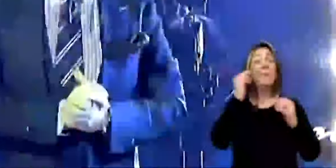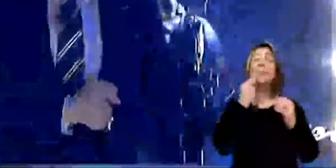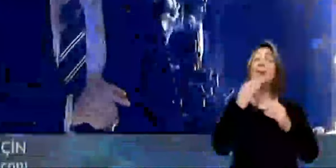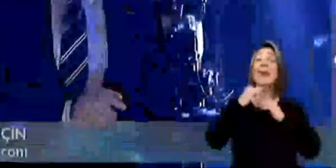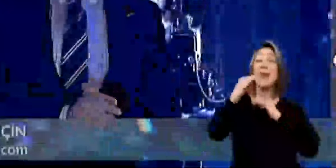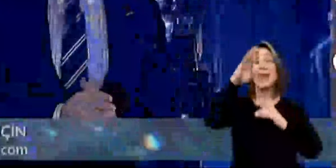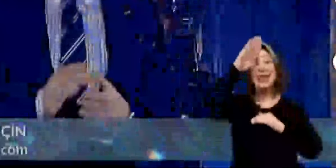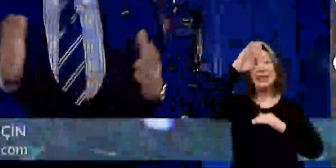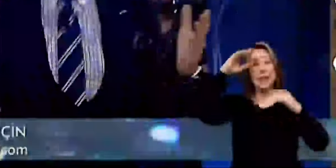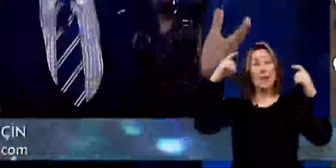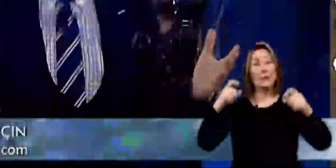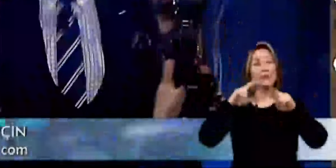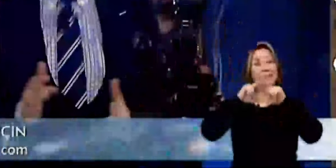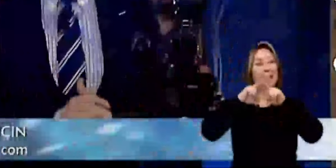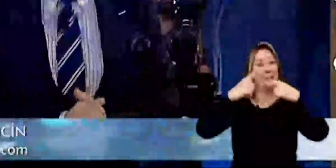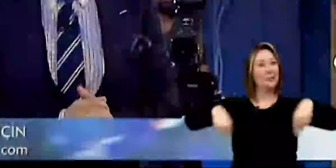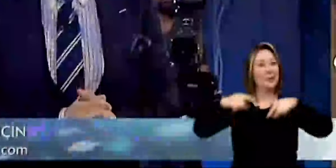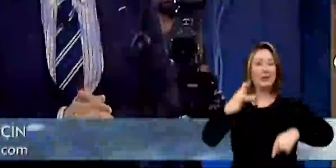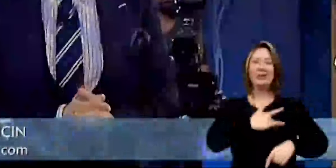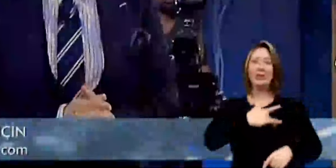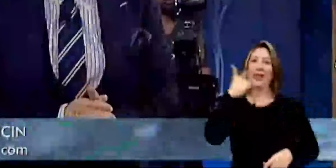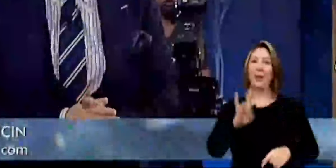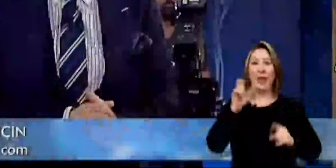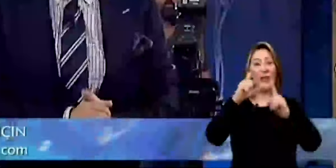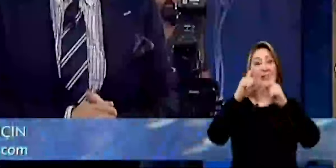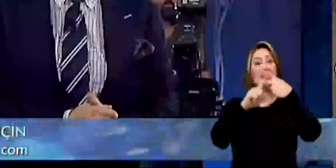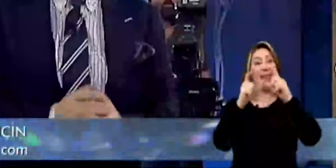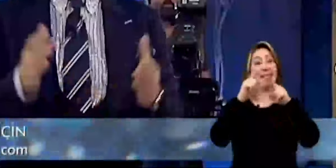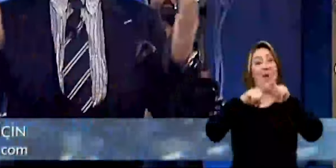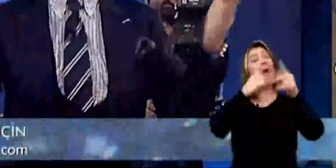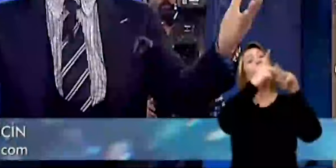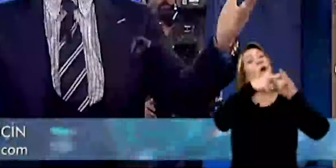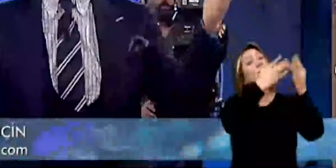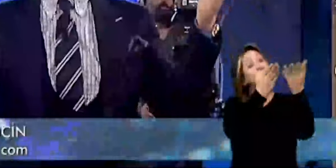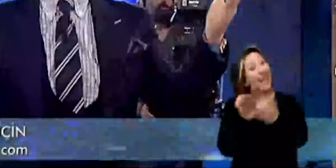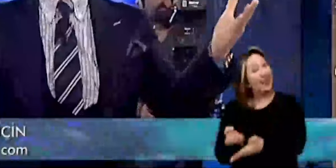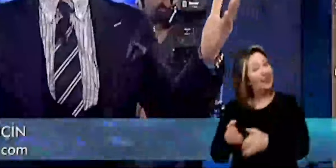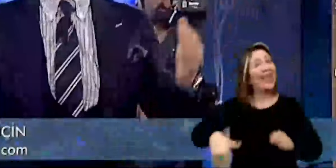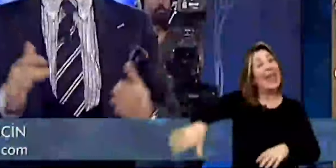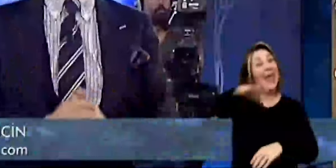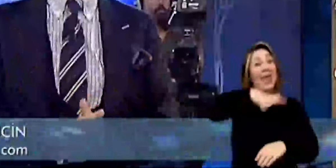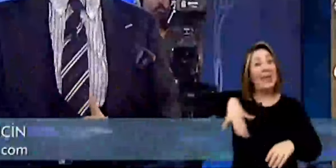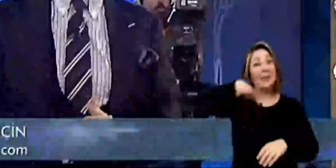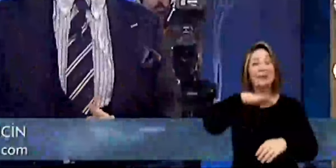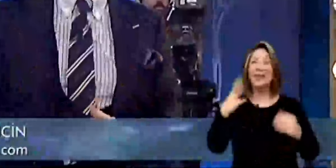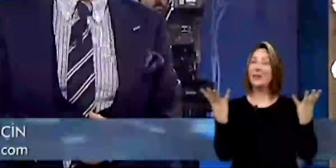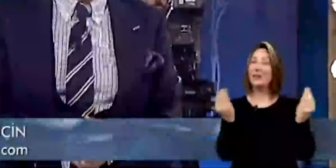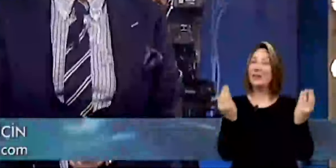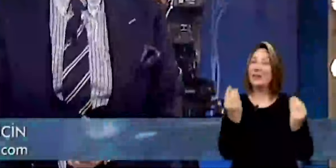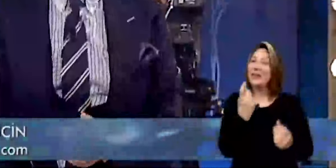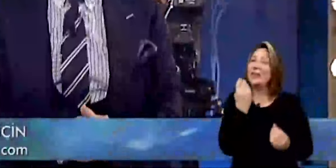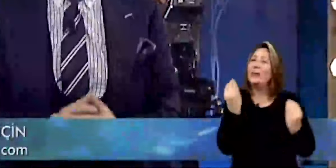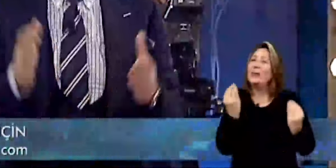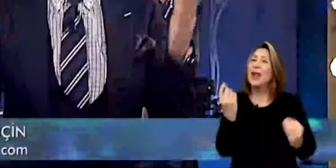Beyler, İstanbul Star Stüdyosu'ndan canlı olarak yayınlanmakta olan Dada'ya hoş geldiniz. Hepinize çok güzel bir